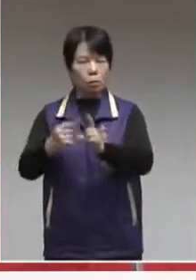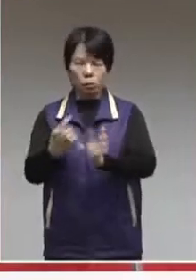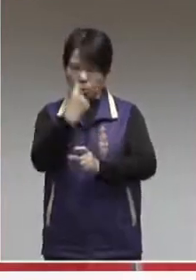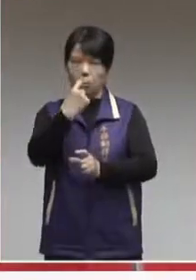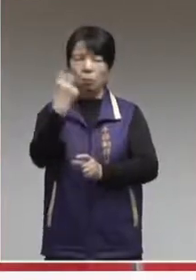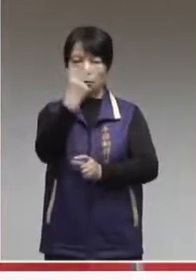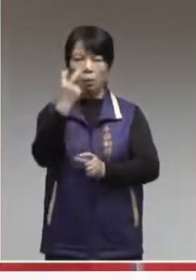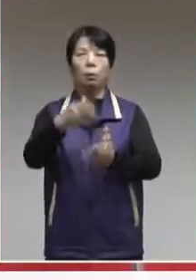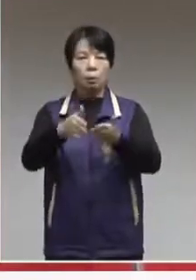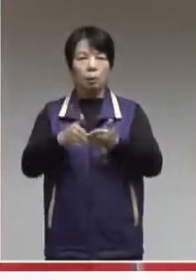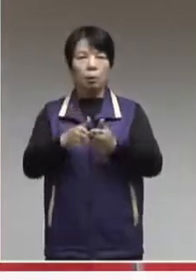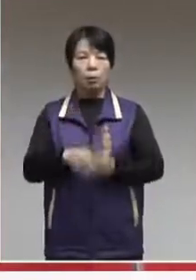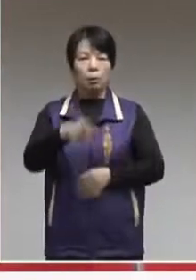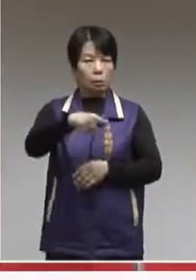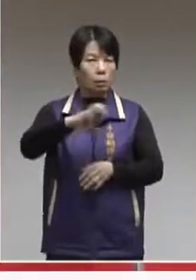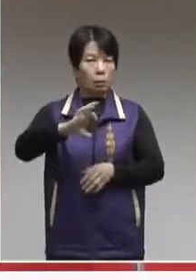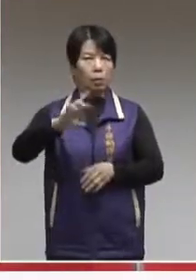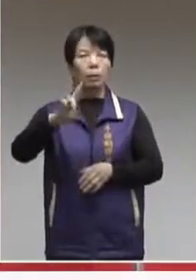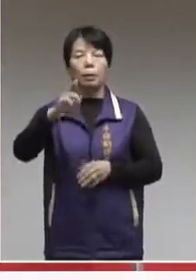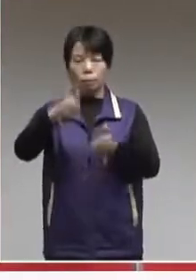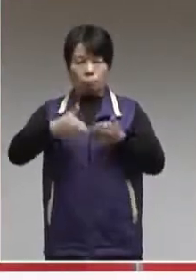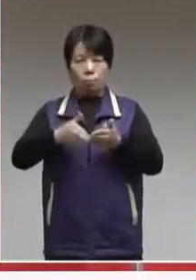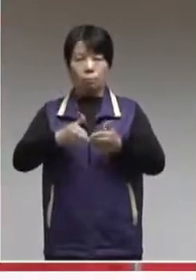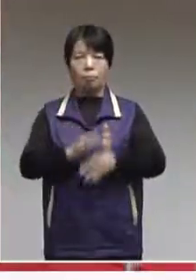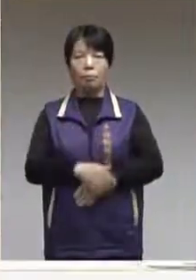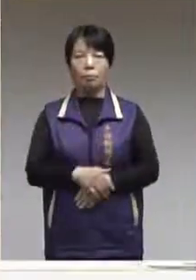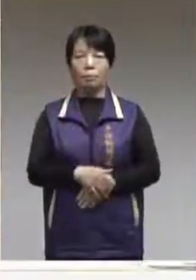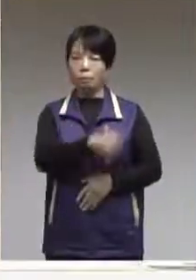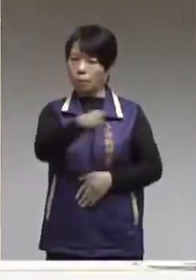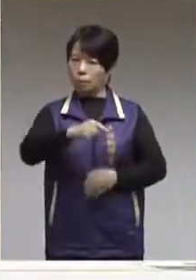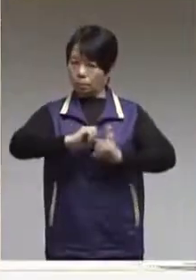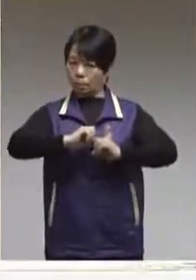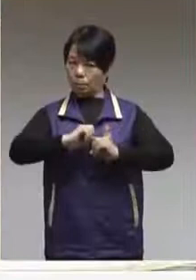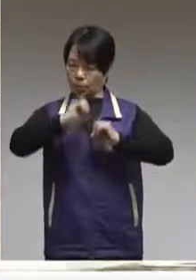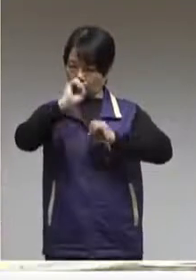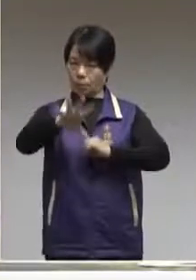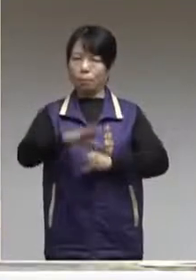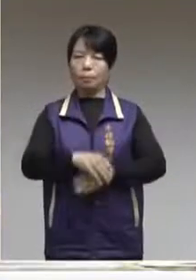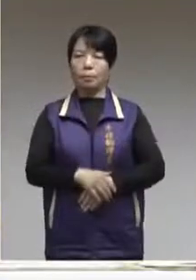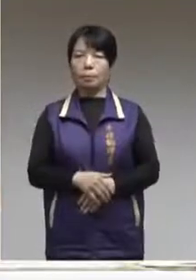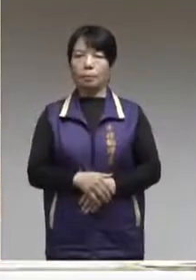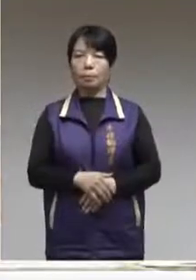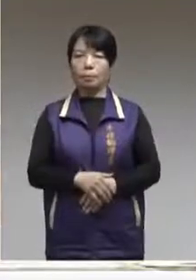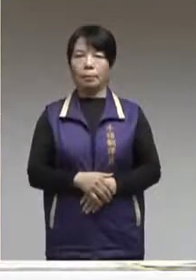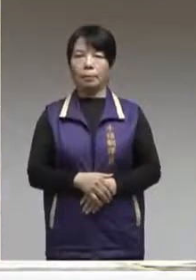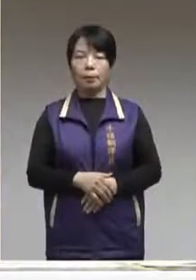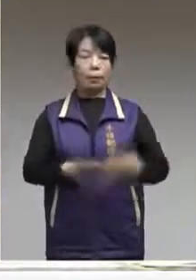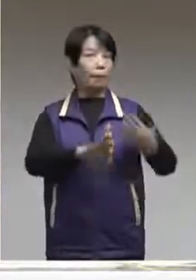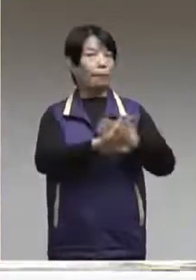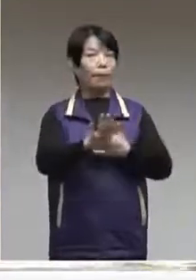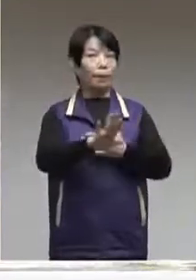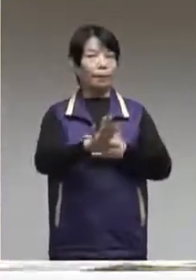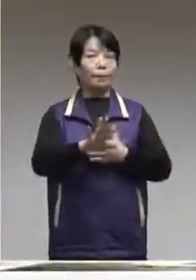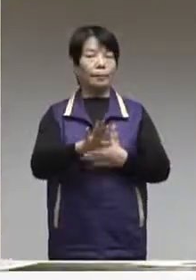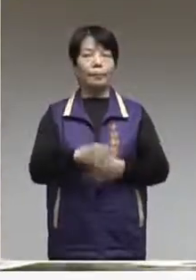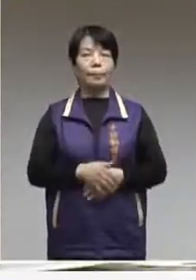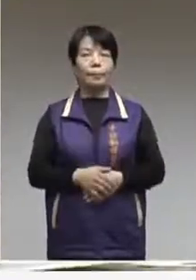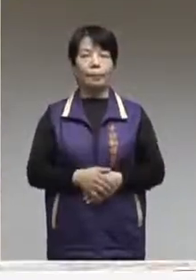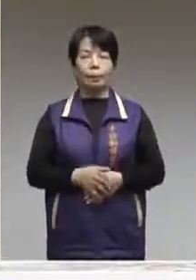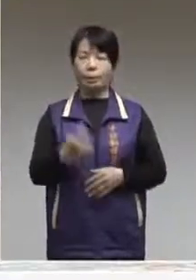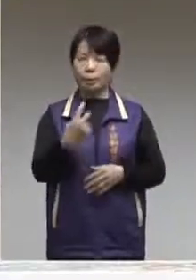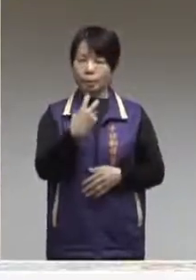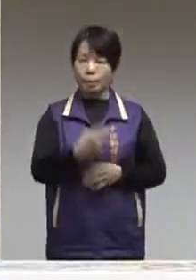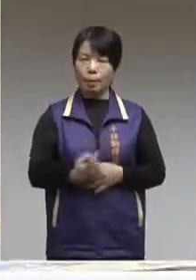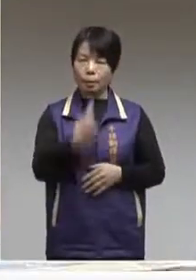定爱去做一个 PCR 的检查。好，哦，这两个大家报告。好，哦，其他的部分，好，哦，筛检